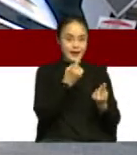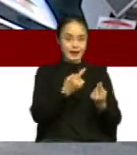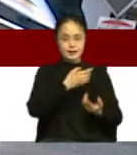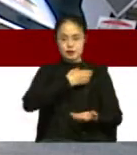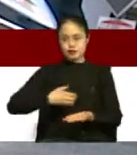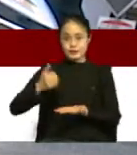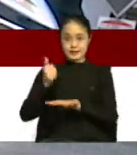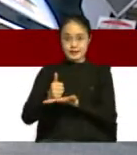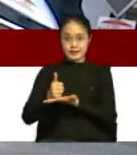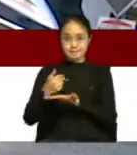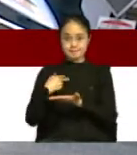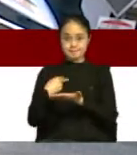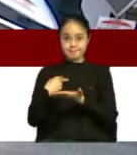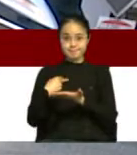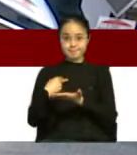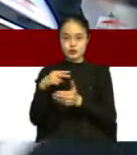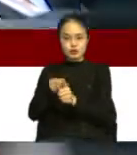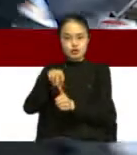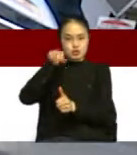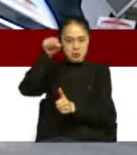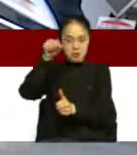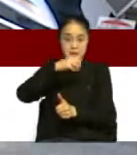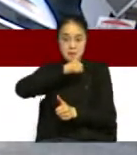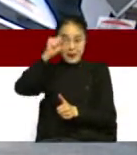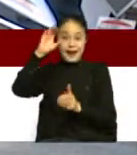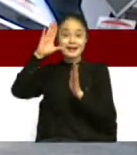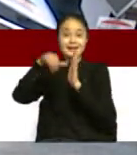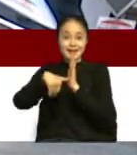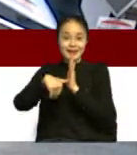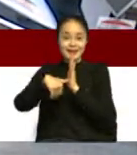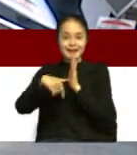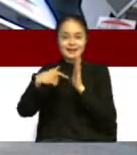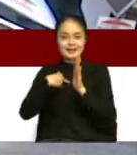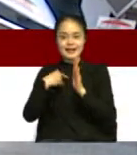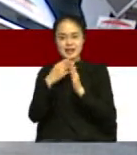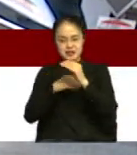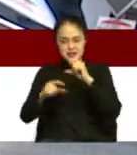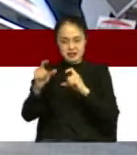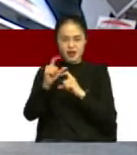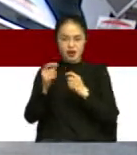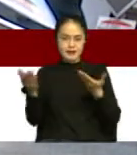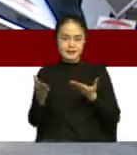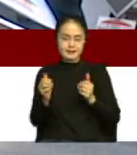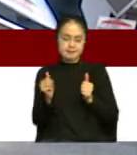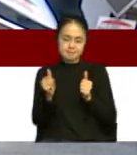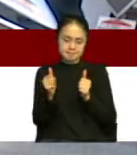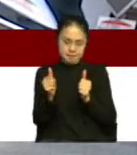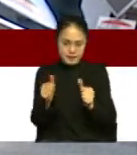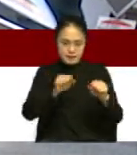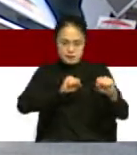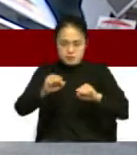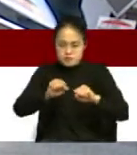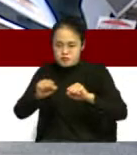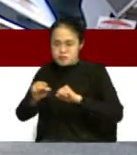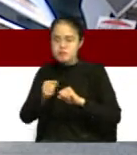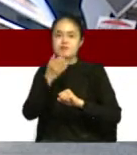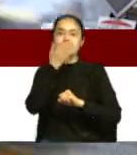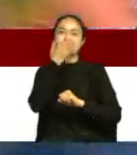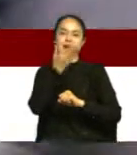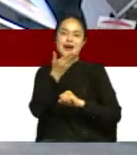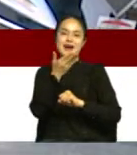있고 이렇게 하고 싶은 일들을 많이 하지 않을까 하는 생각이 듭니다. 그래서 집행권을 가진